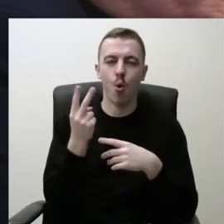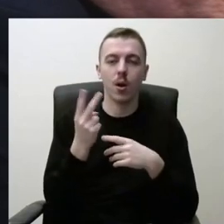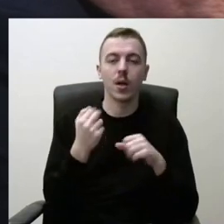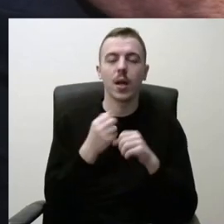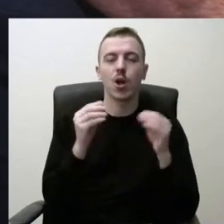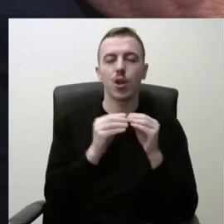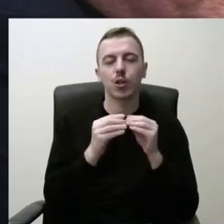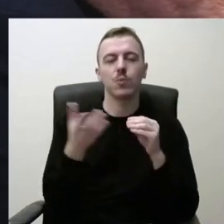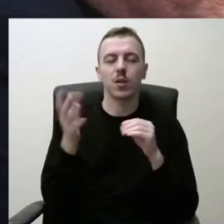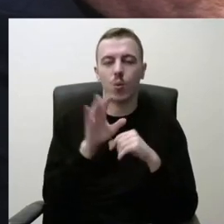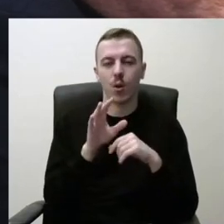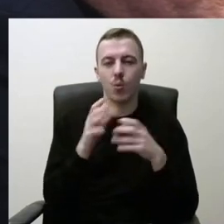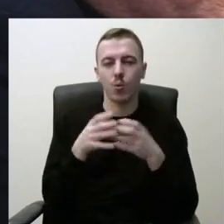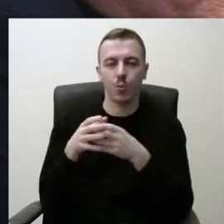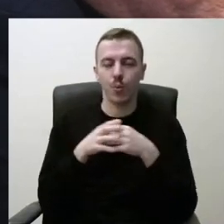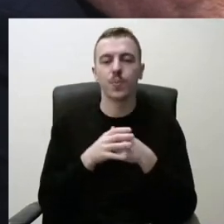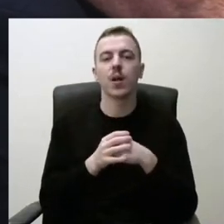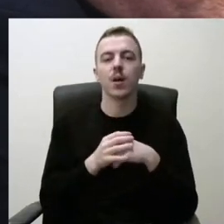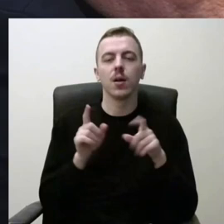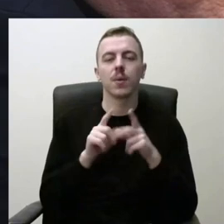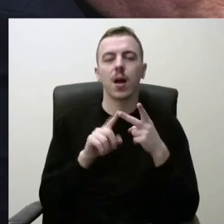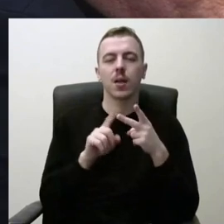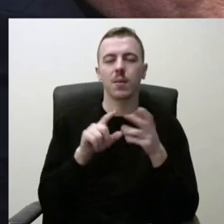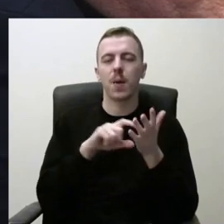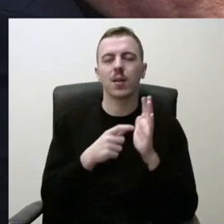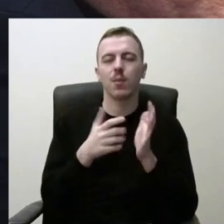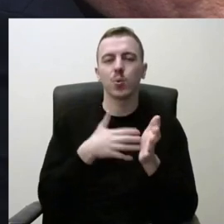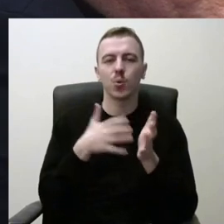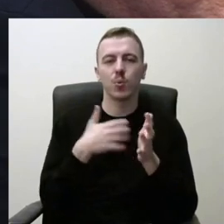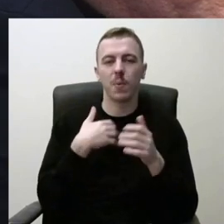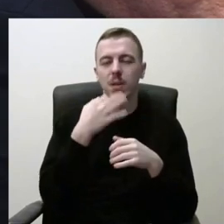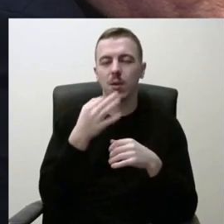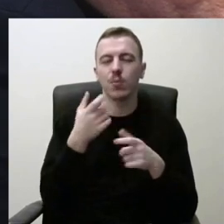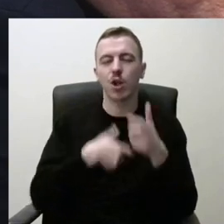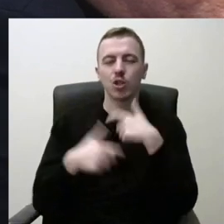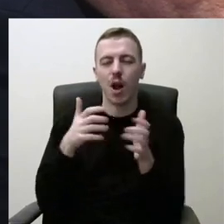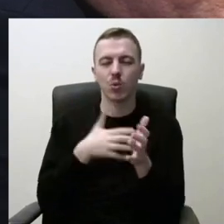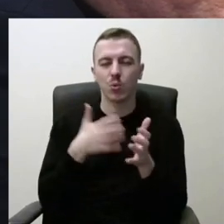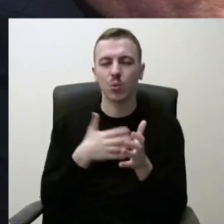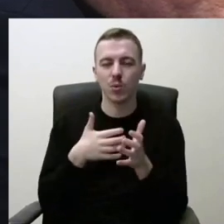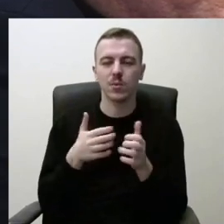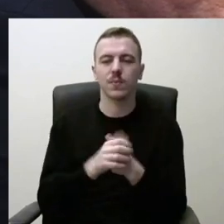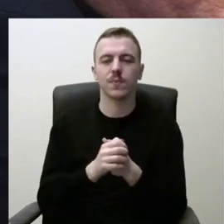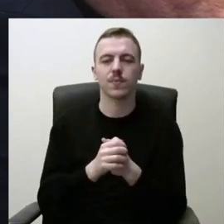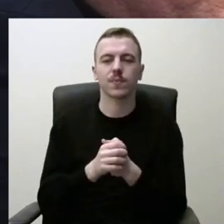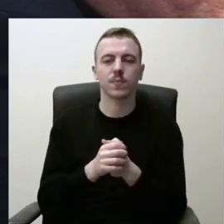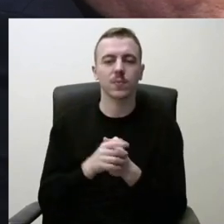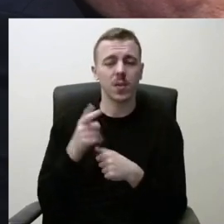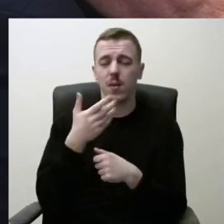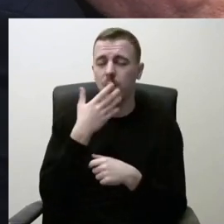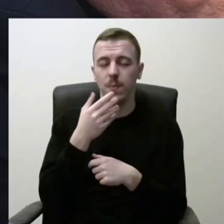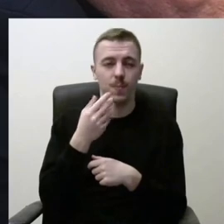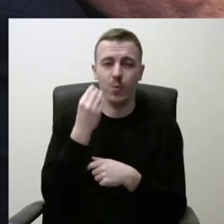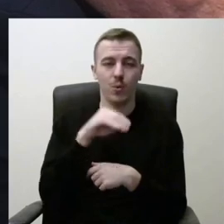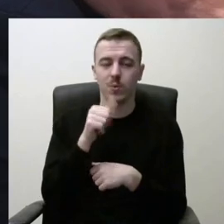daugiau. Antras dalykas, patalpų trūkumas, apie kurią šnekam, darželių trūkumas, reiškia, yra puikus pavyzdys Šančių